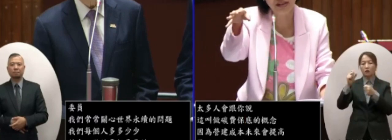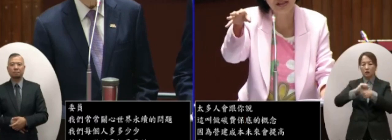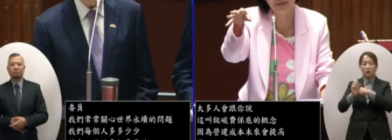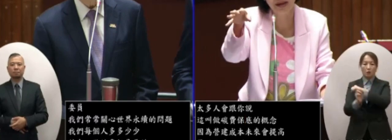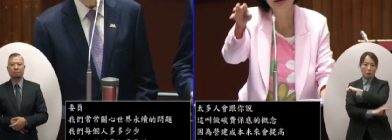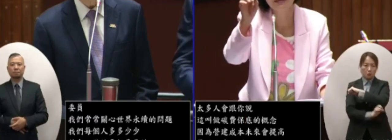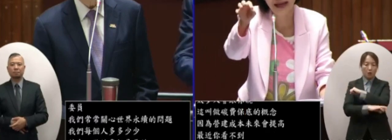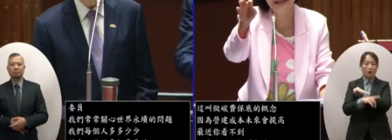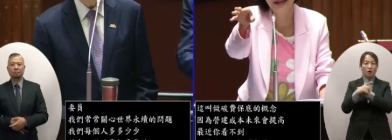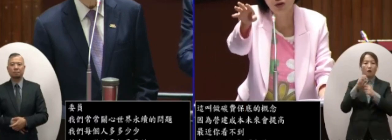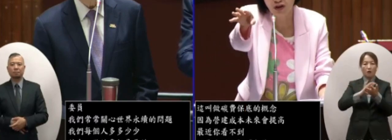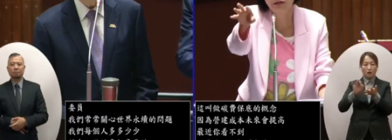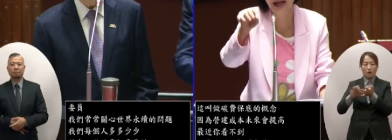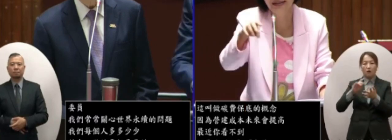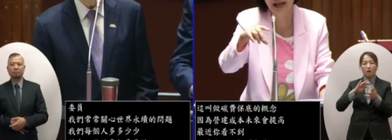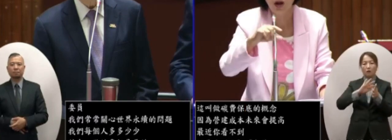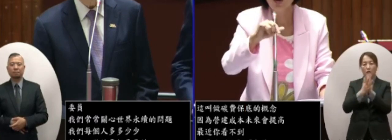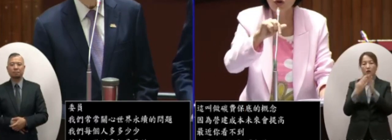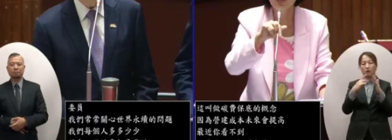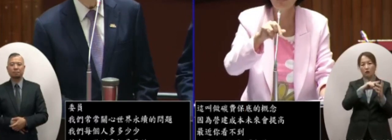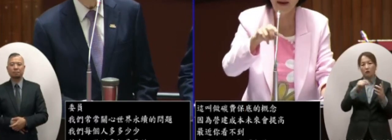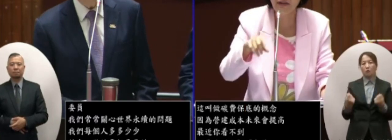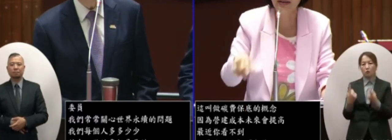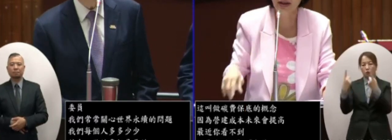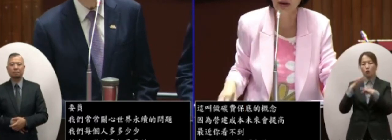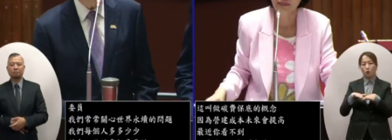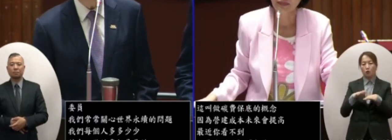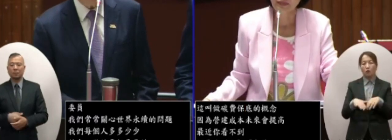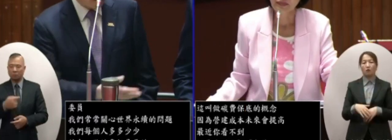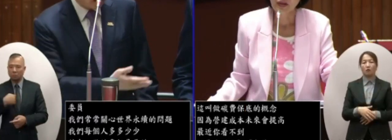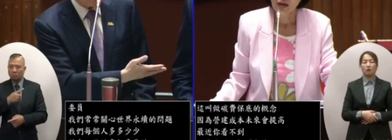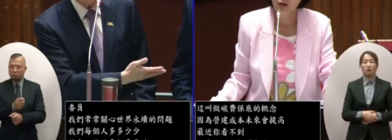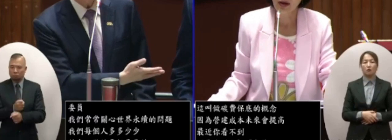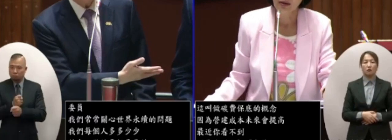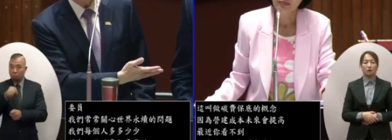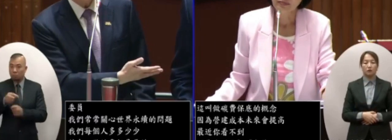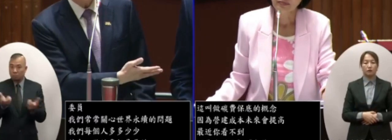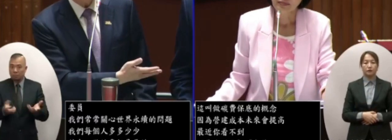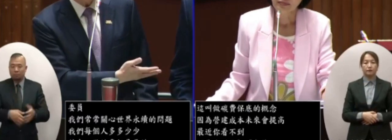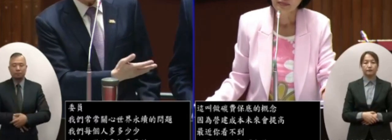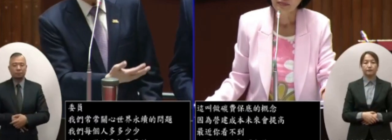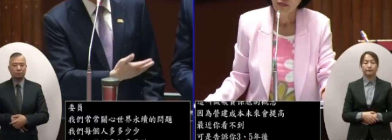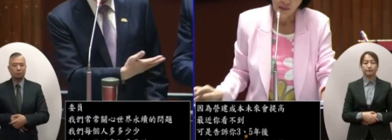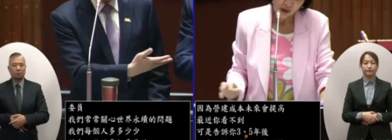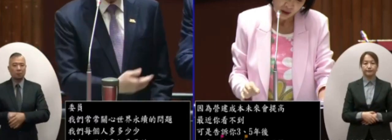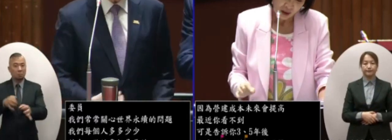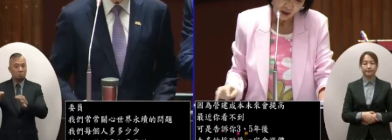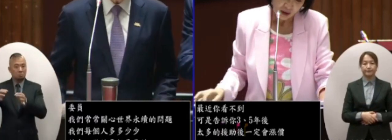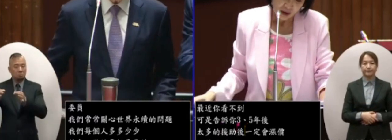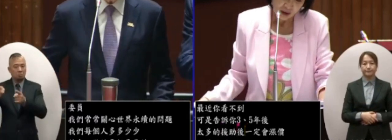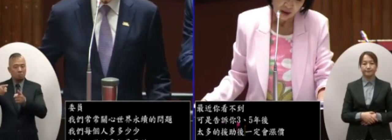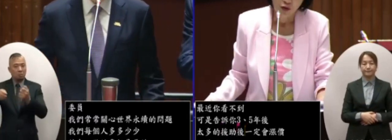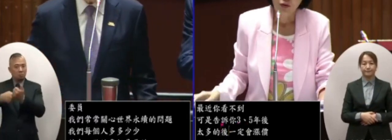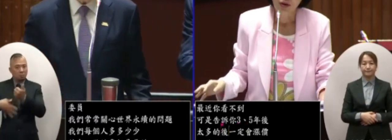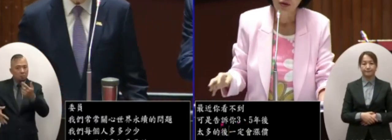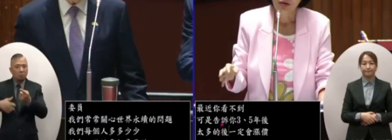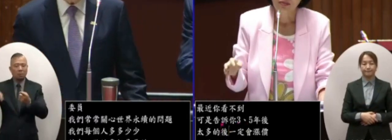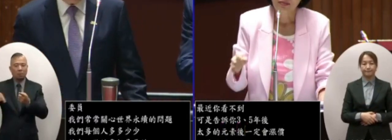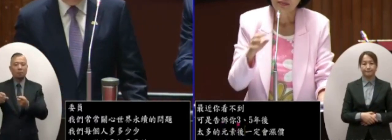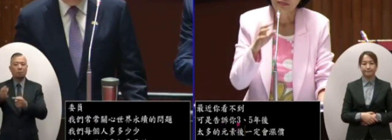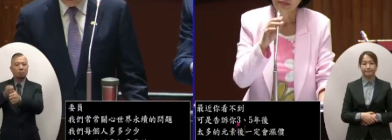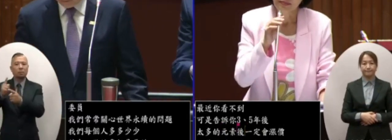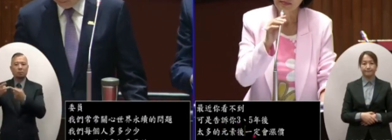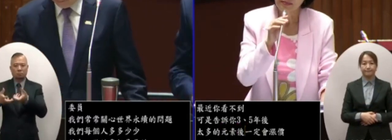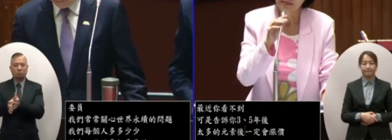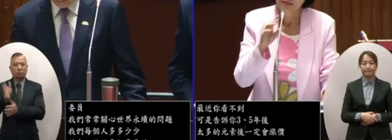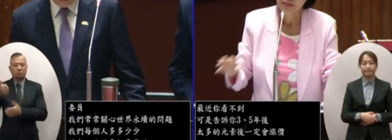大家来说服大家了。所以你有办法 注意这个事情，产业的发展跟他所受的冲击，部长来答复。 这报告委员，我想这一部